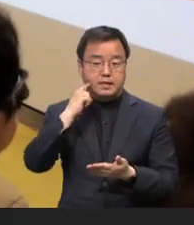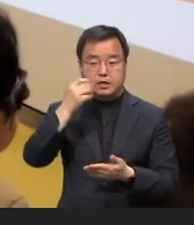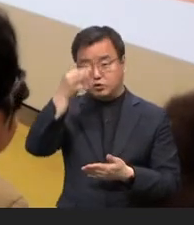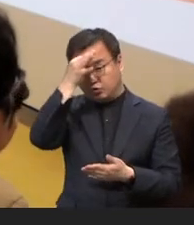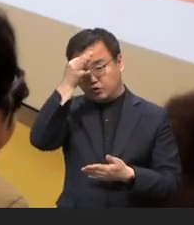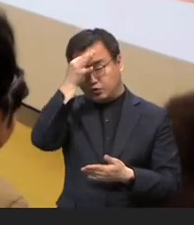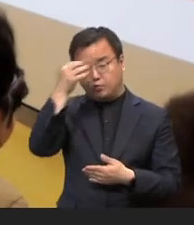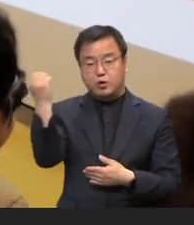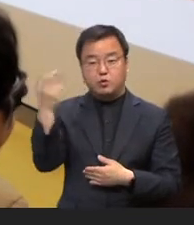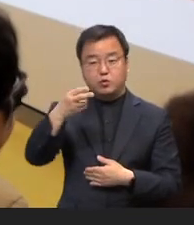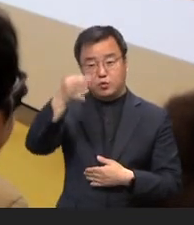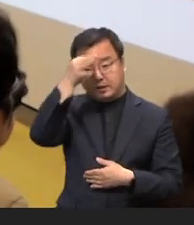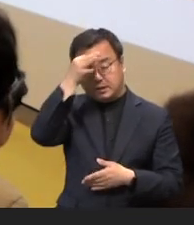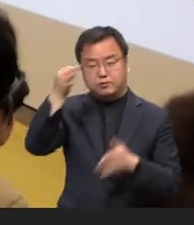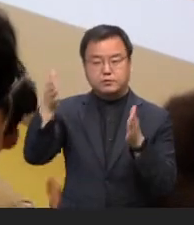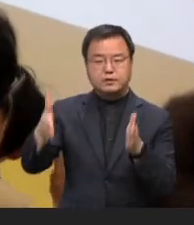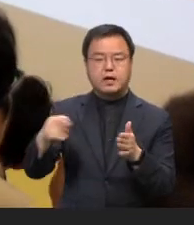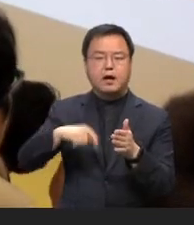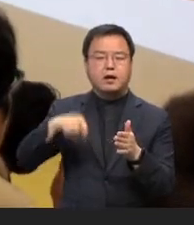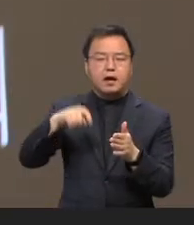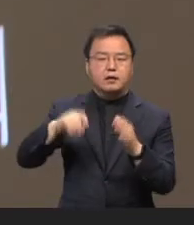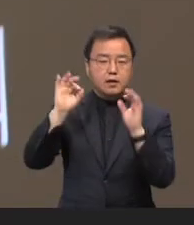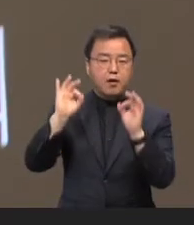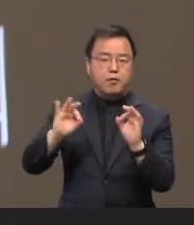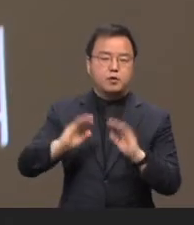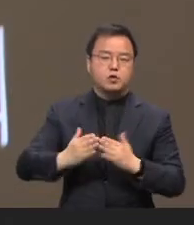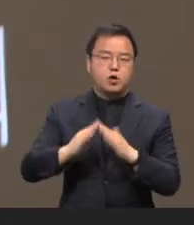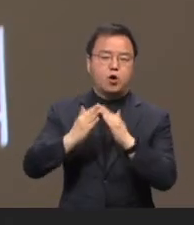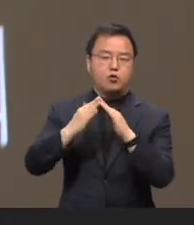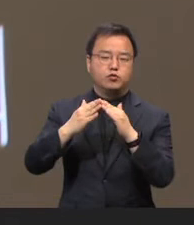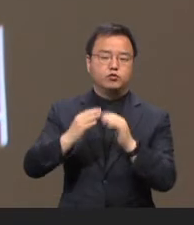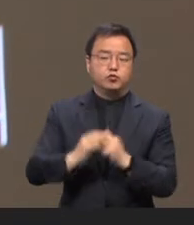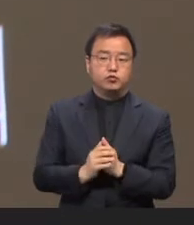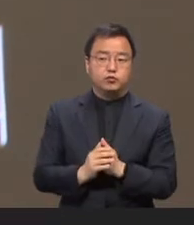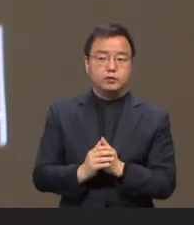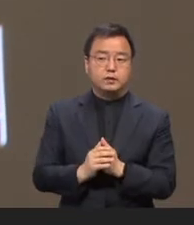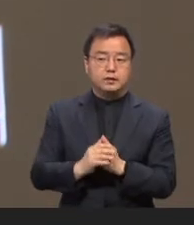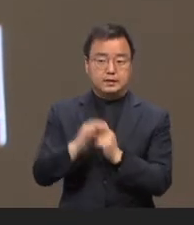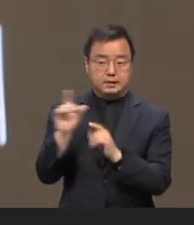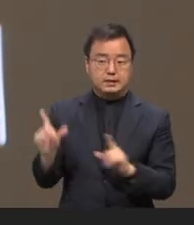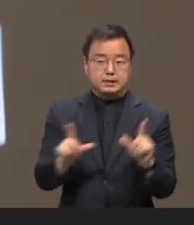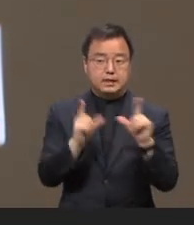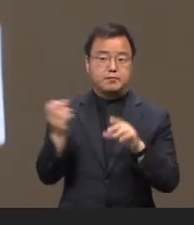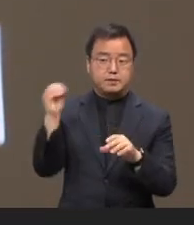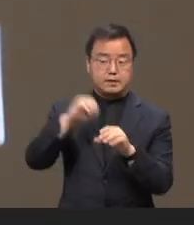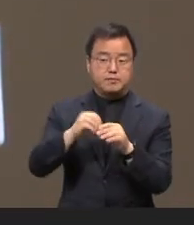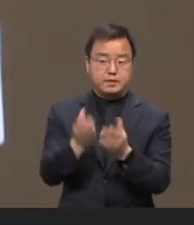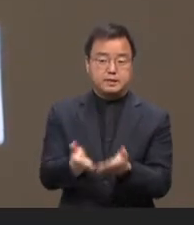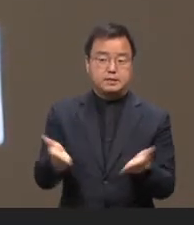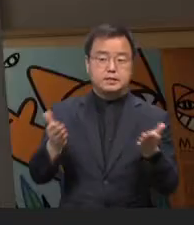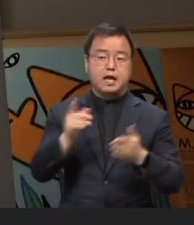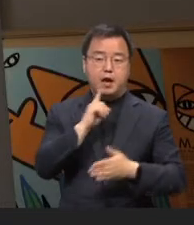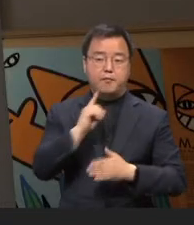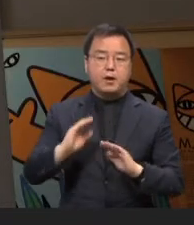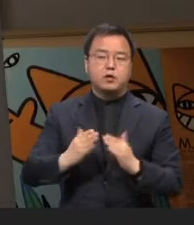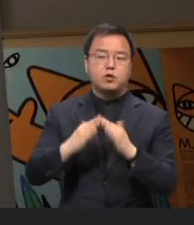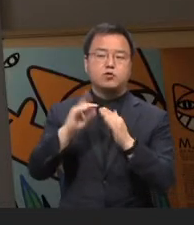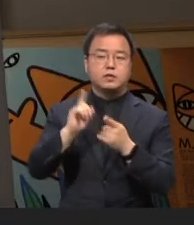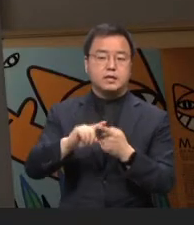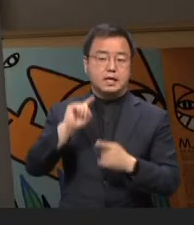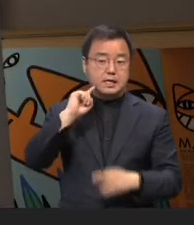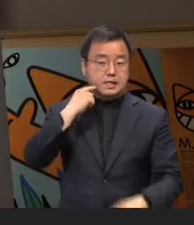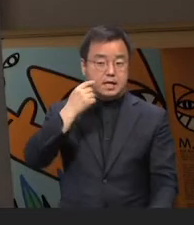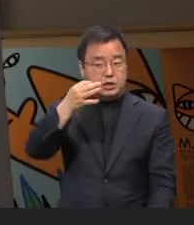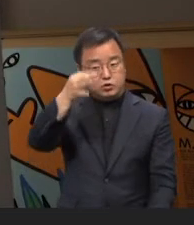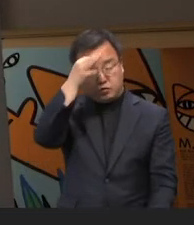기술의 경계에서 보는 건축술. 흔히 삶을 담는 그릇이라 불리는 건축에 예술과 기술을